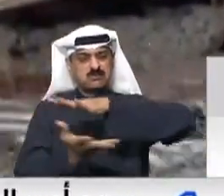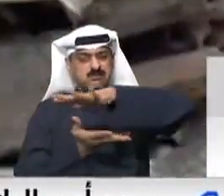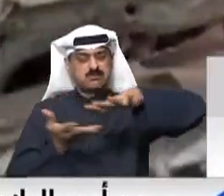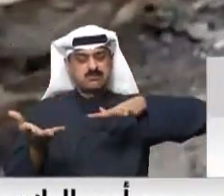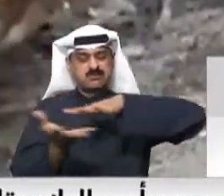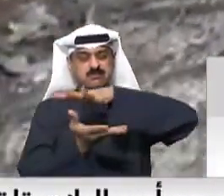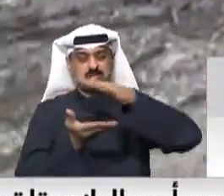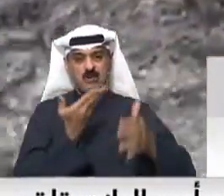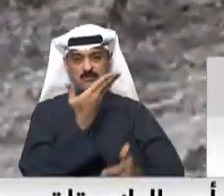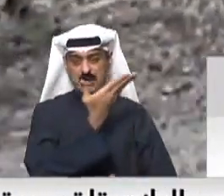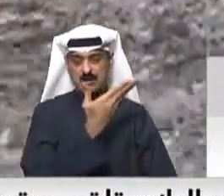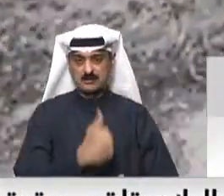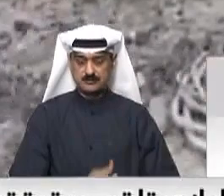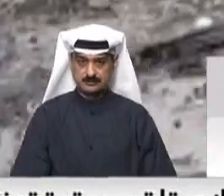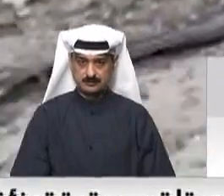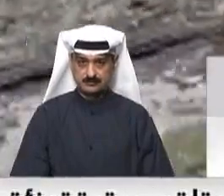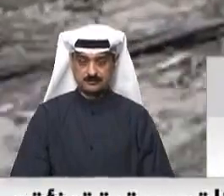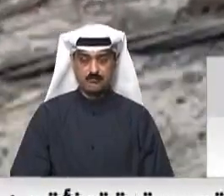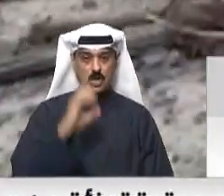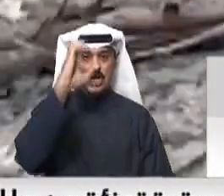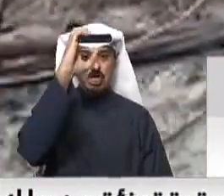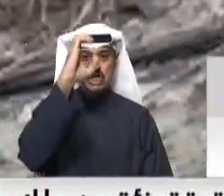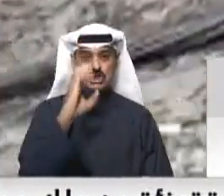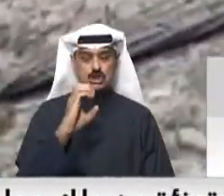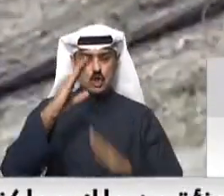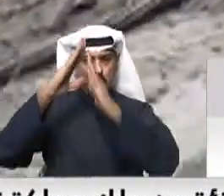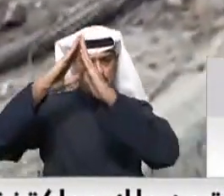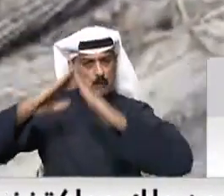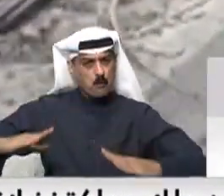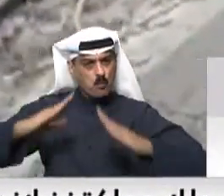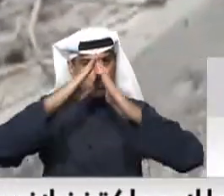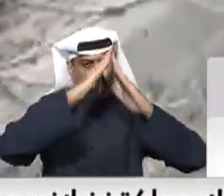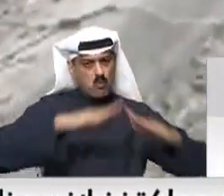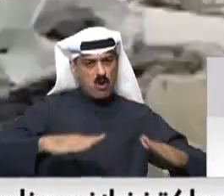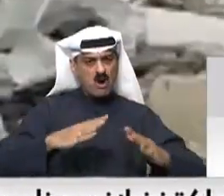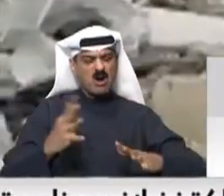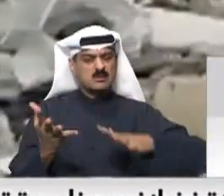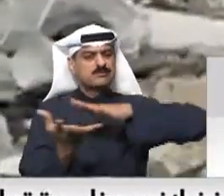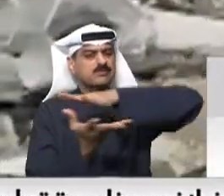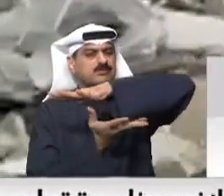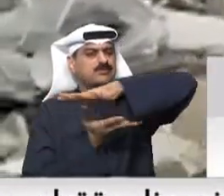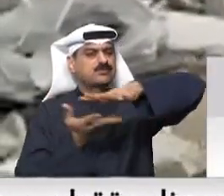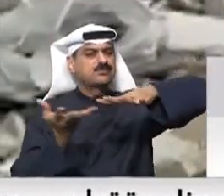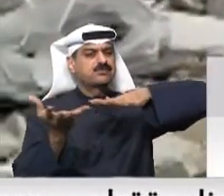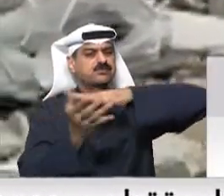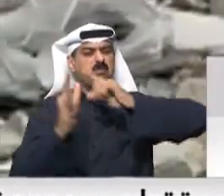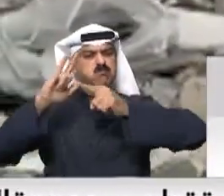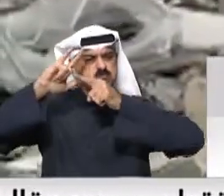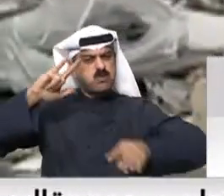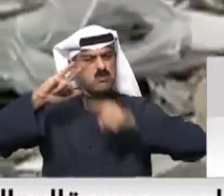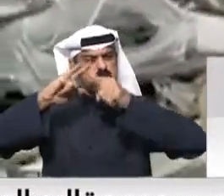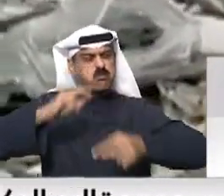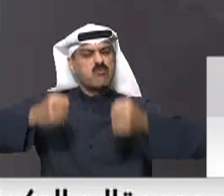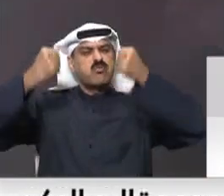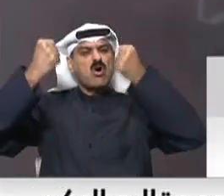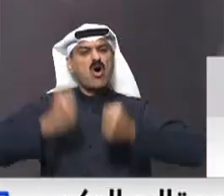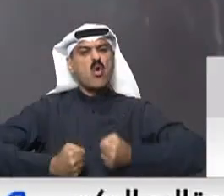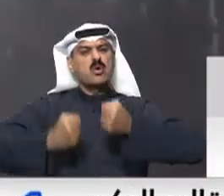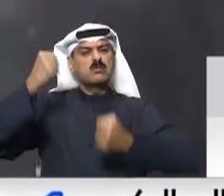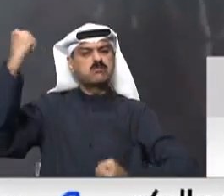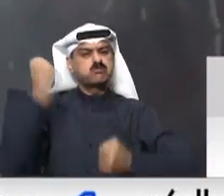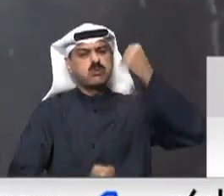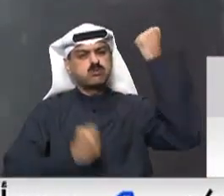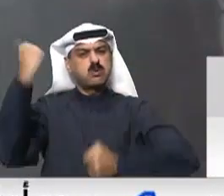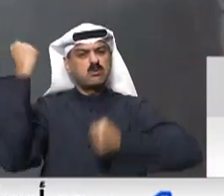لاستشهاده المناطق الجنوبيه بمخيمات تشهد منذ ايام قصفا عنيفا واحزمه ناريه